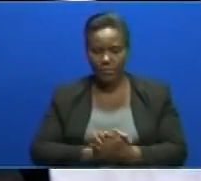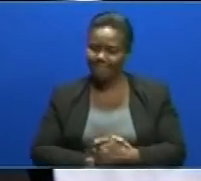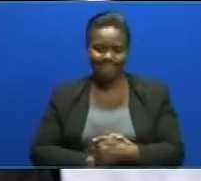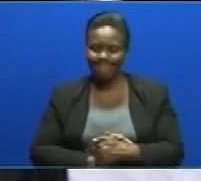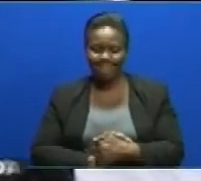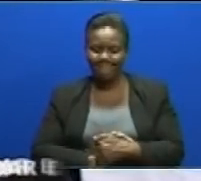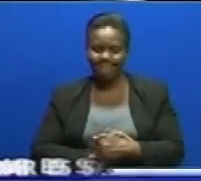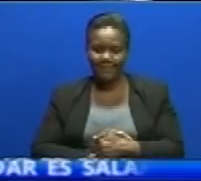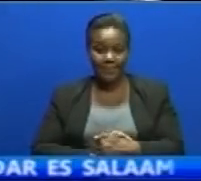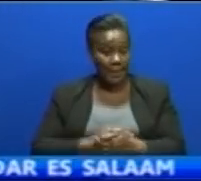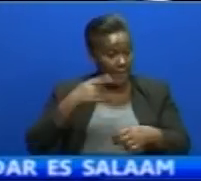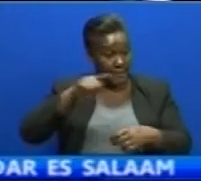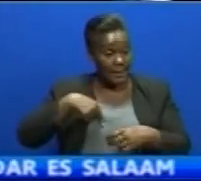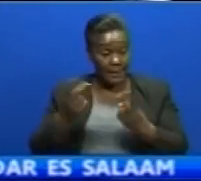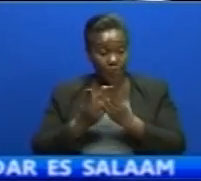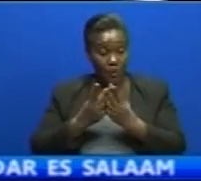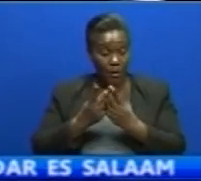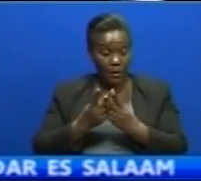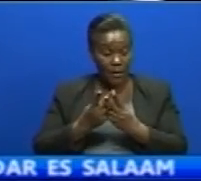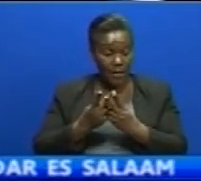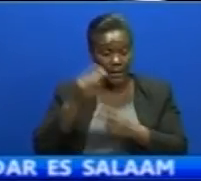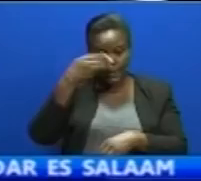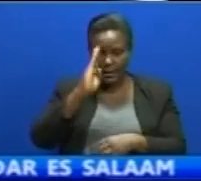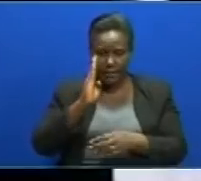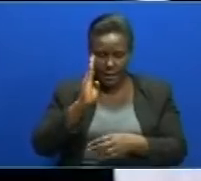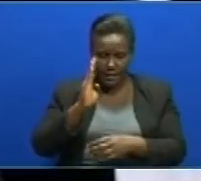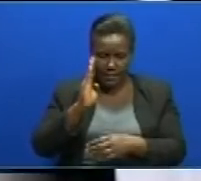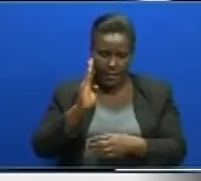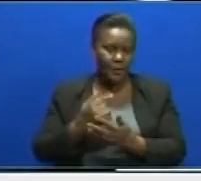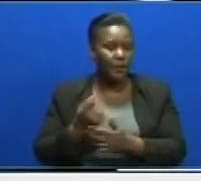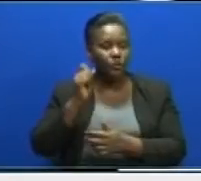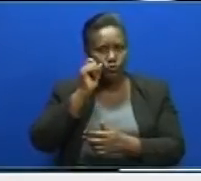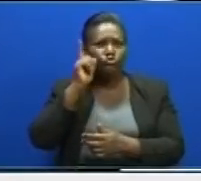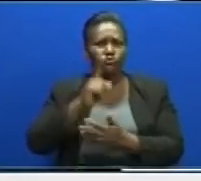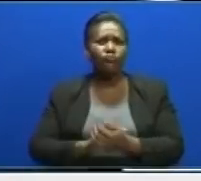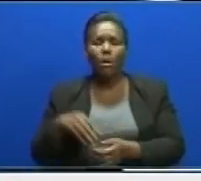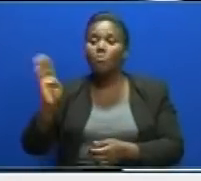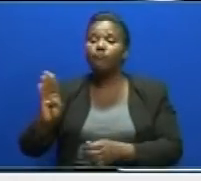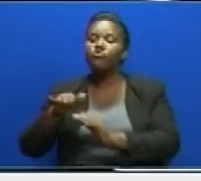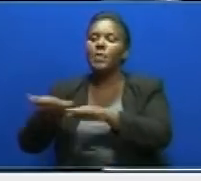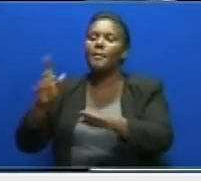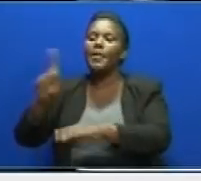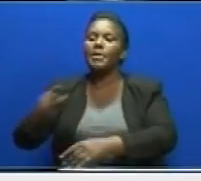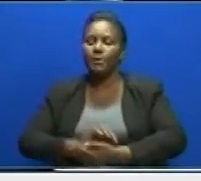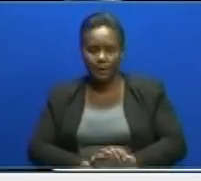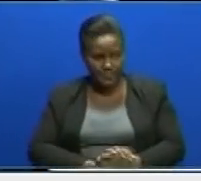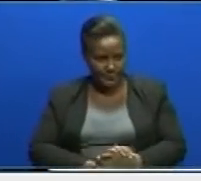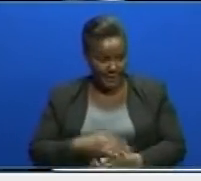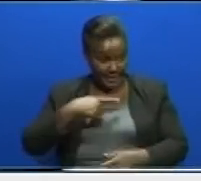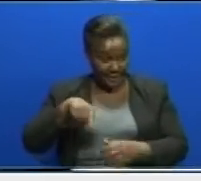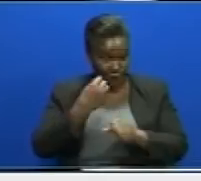Sisi na Burundi kama serikali tunachofanya baada ya kubaini kwamba Burundi sasa ina amani,